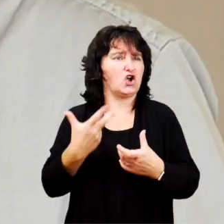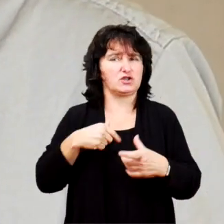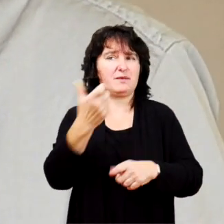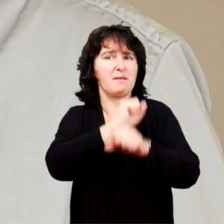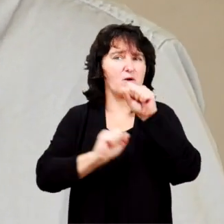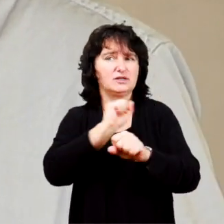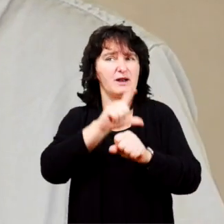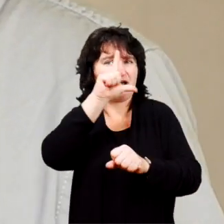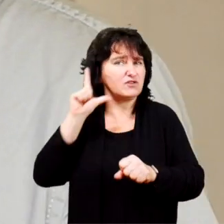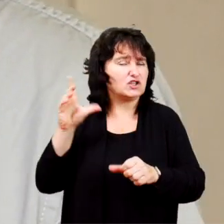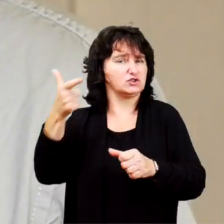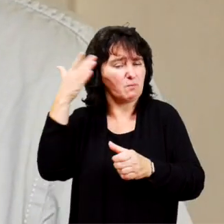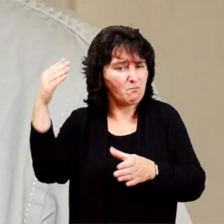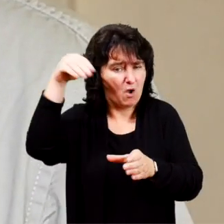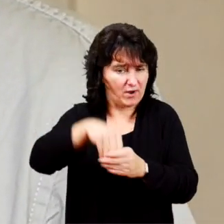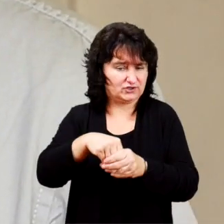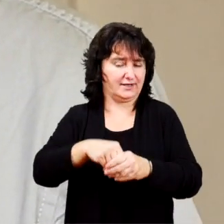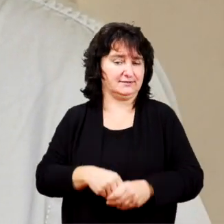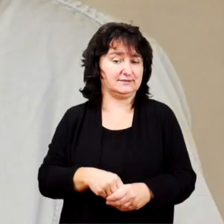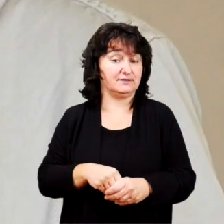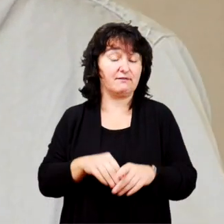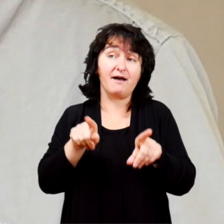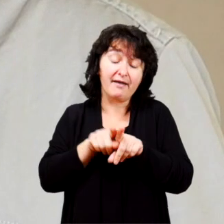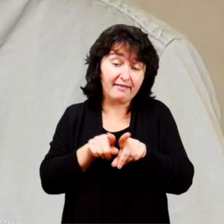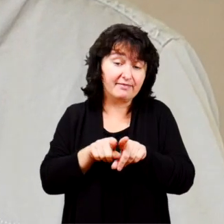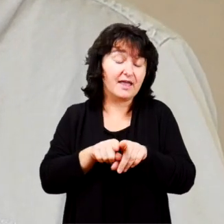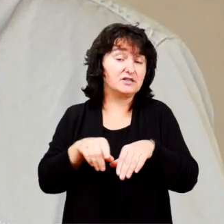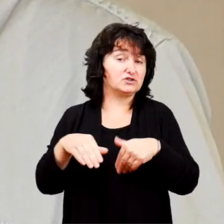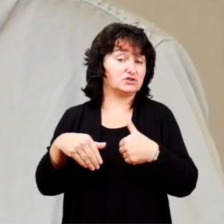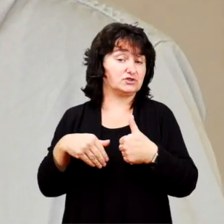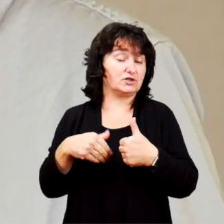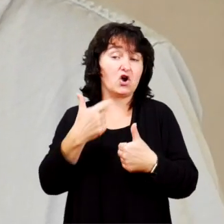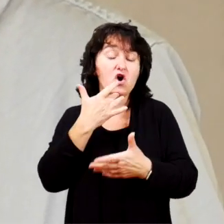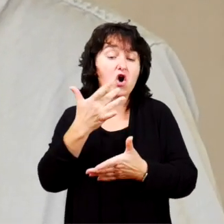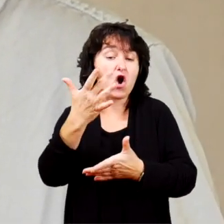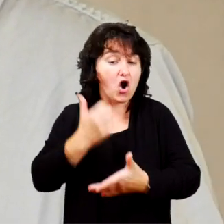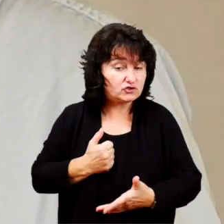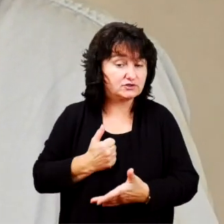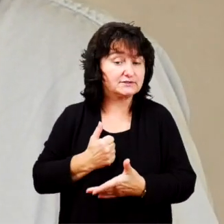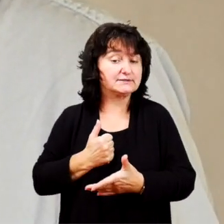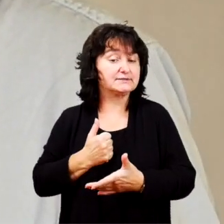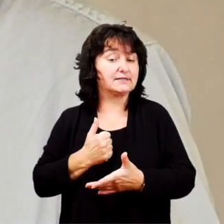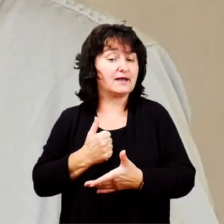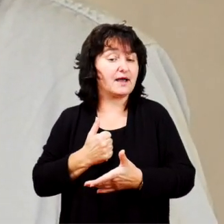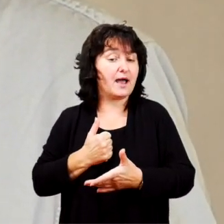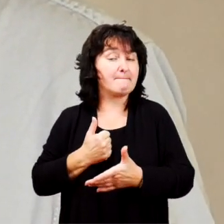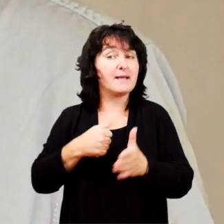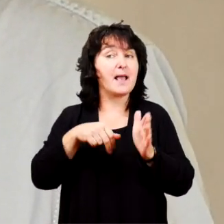kulturalną naszych niepełnosprawnych podopiecznych. I tu również korzystamy